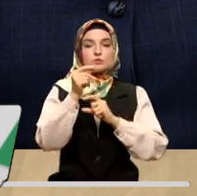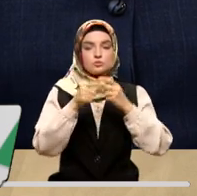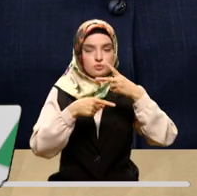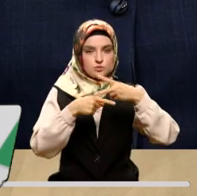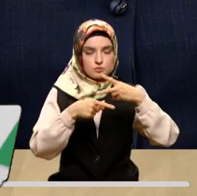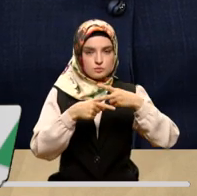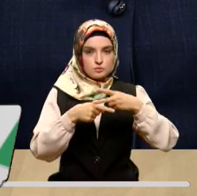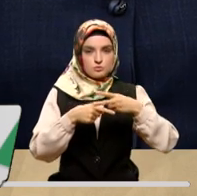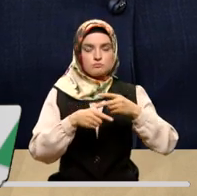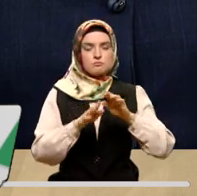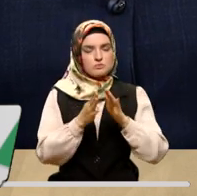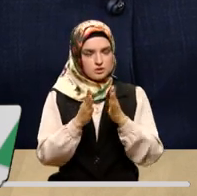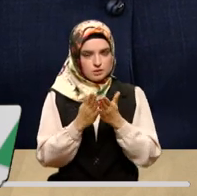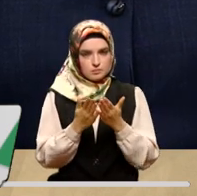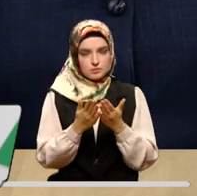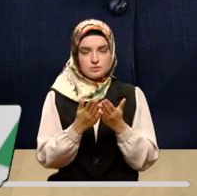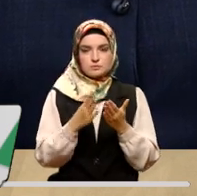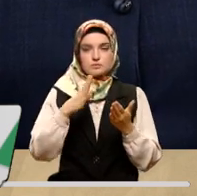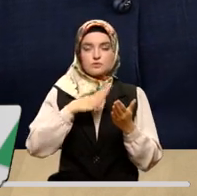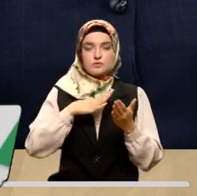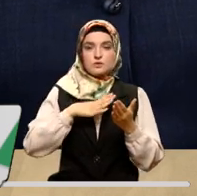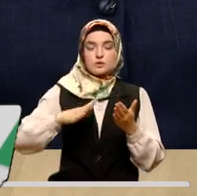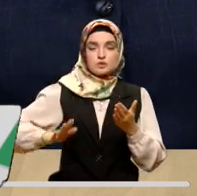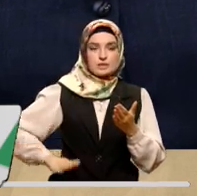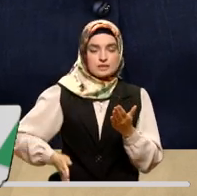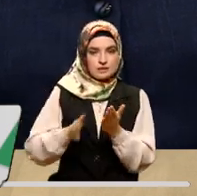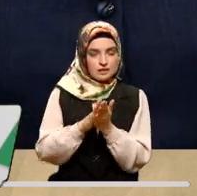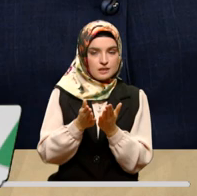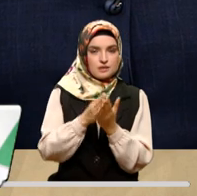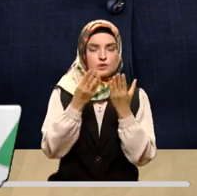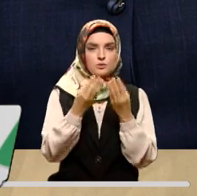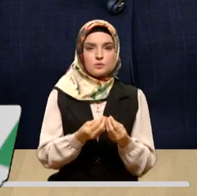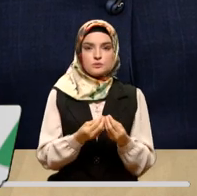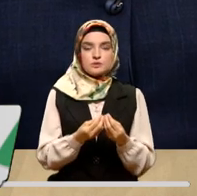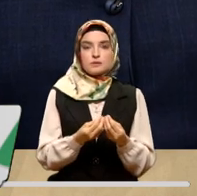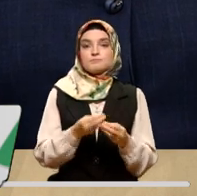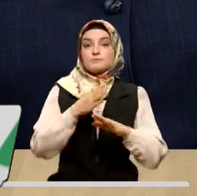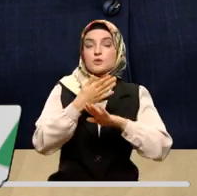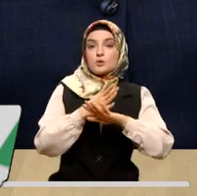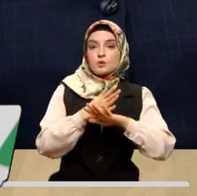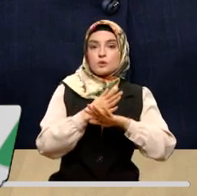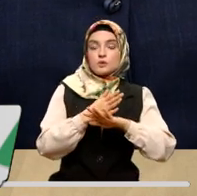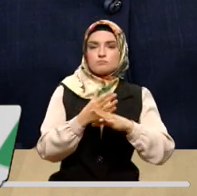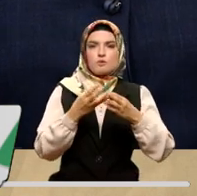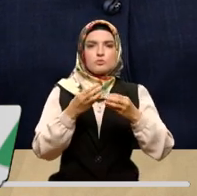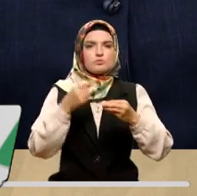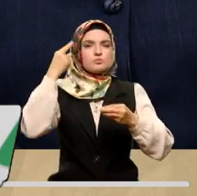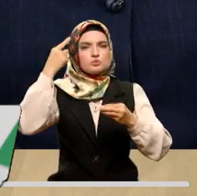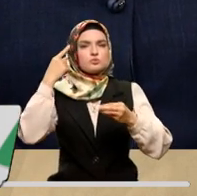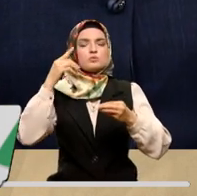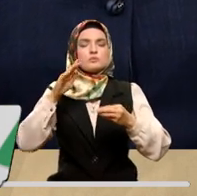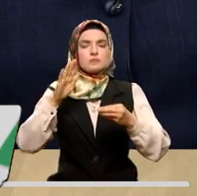işte Kur'an-ı Kerimlerimiz çocuklarımızın elinde imkanlar ölçüsünde olabilecek. Çünkü çok kestiremediğimiz